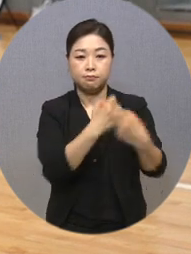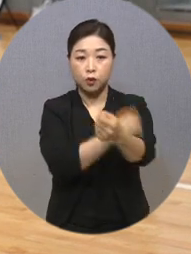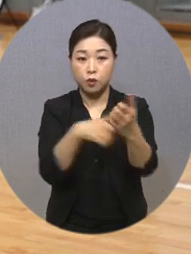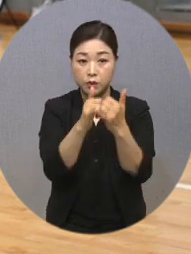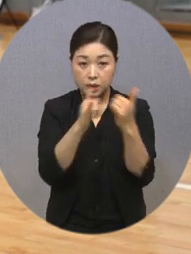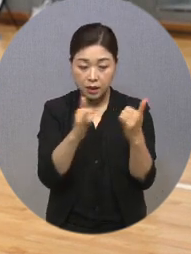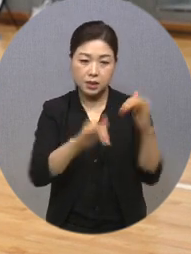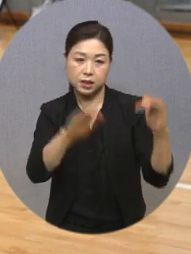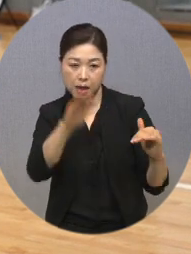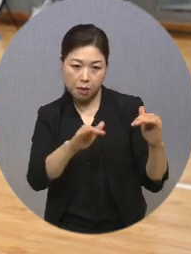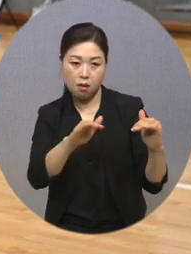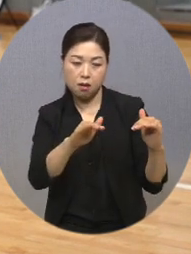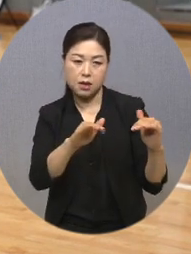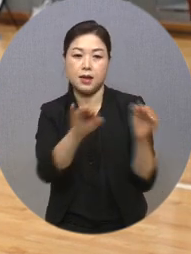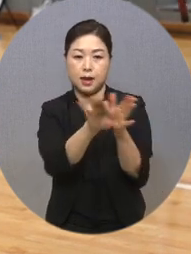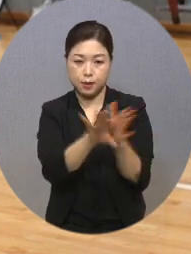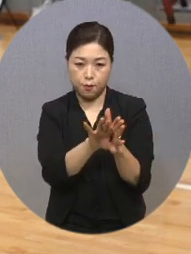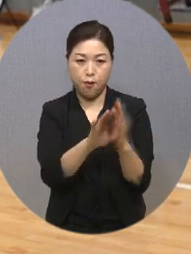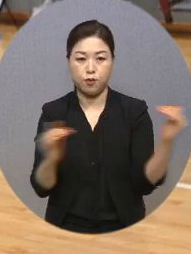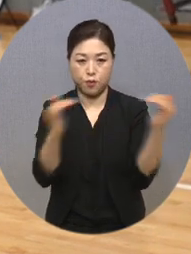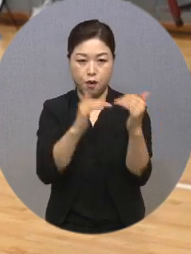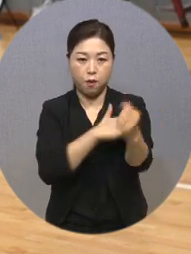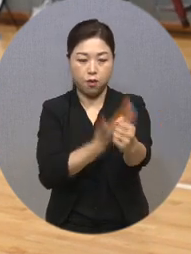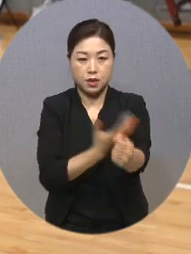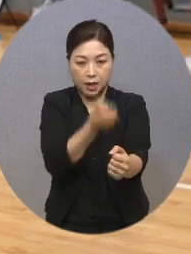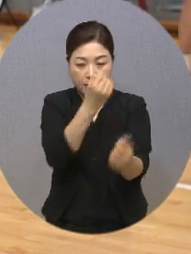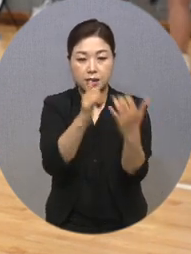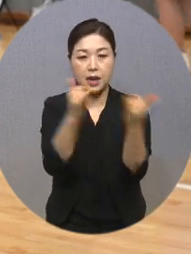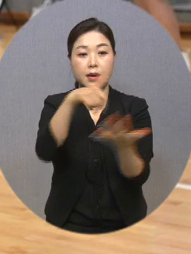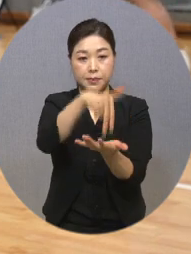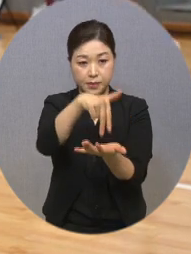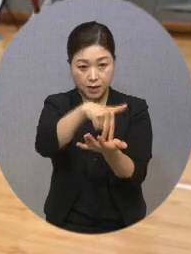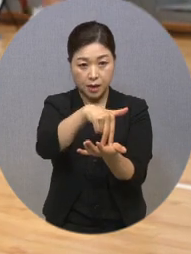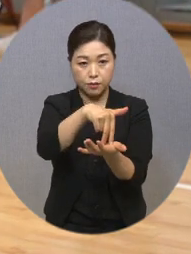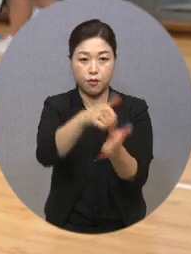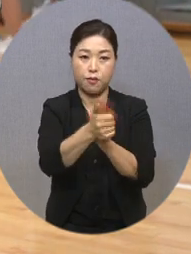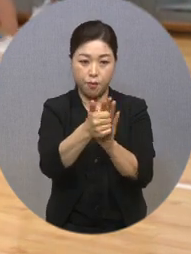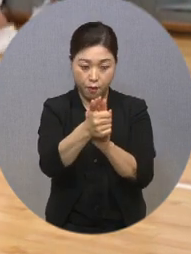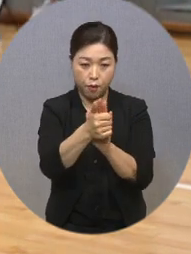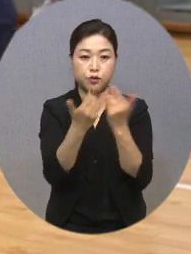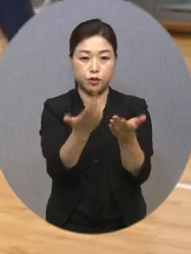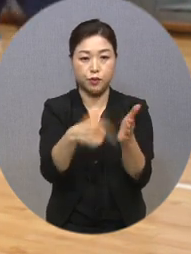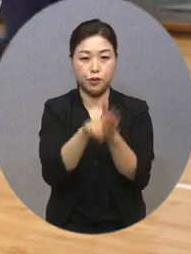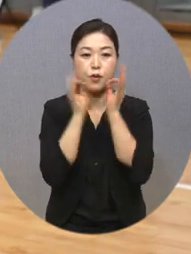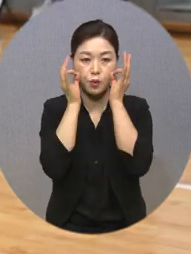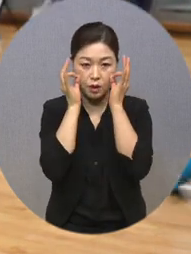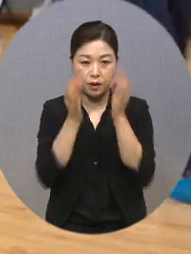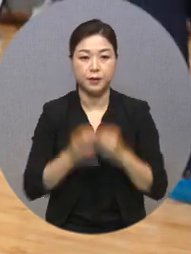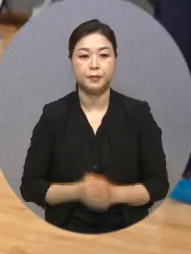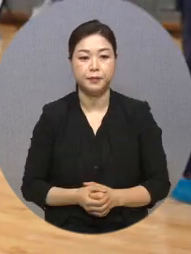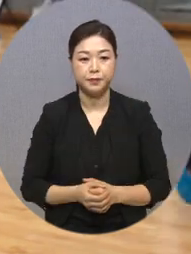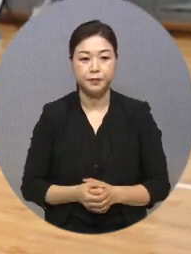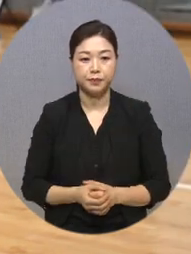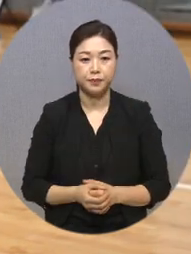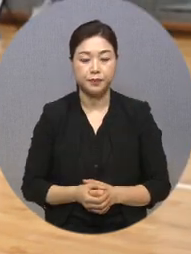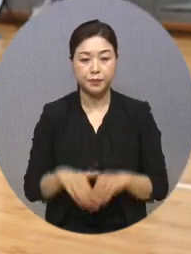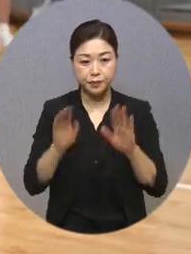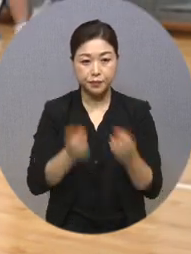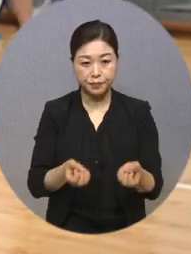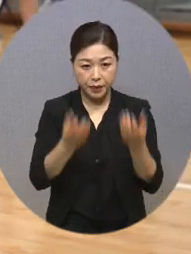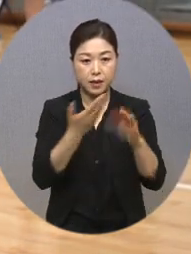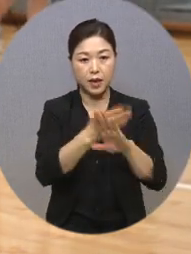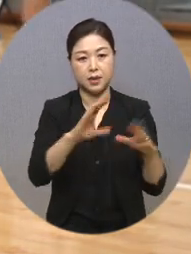대한 차별을 없애고 동등한 권리를 가진 인간 으로서 q 받기 위해 힘써 왔읍니다 이번 행사가